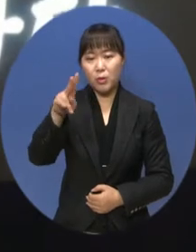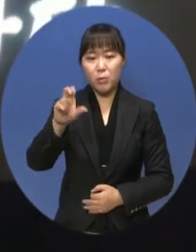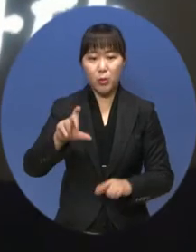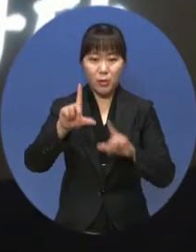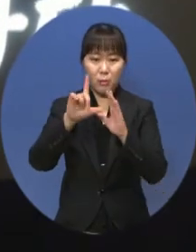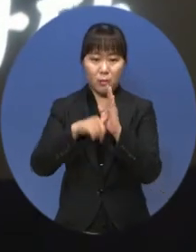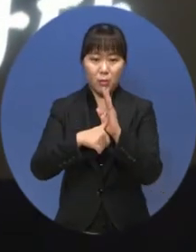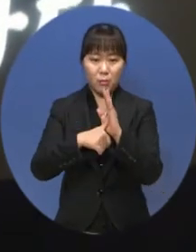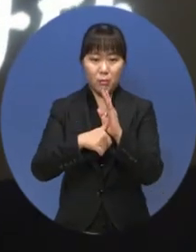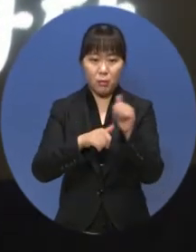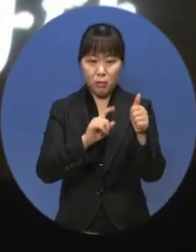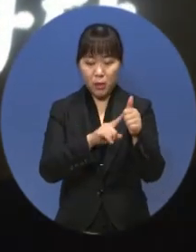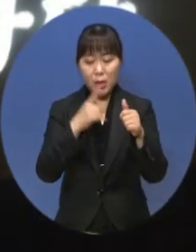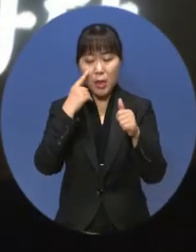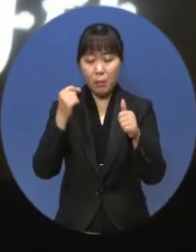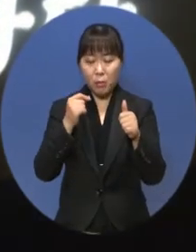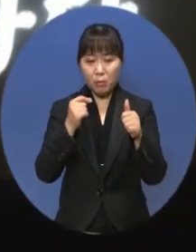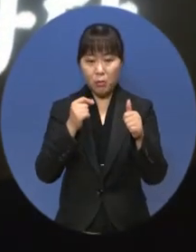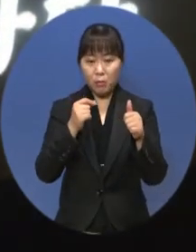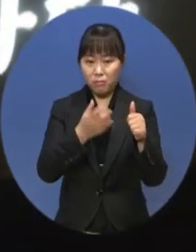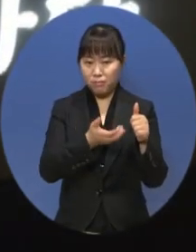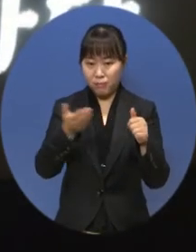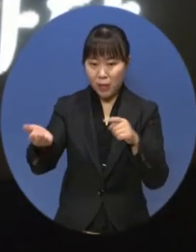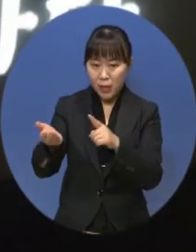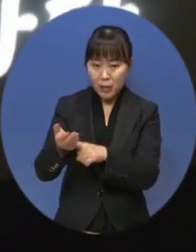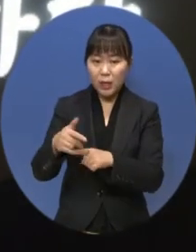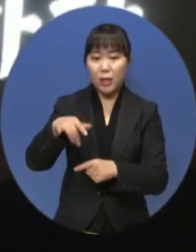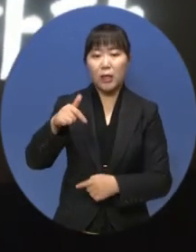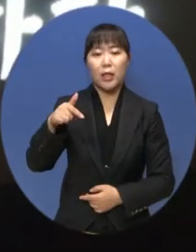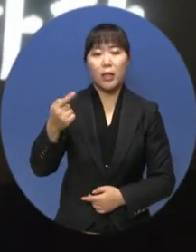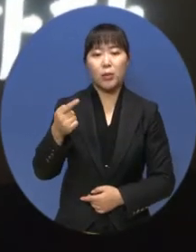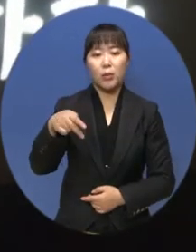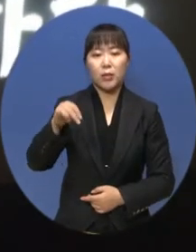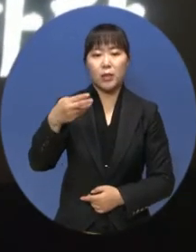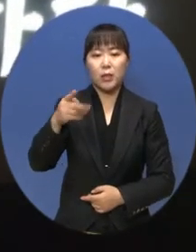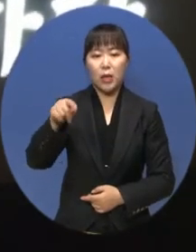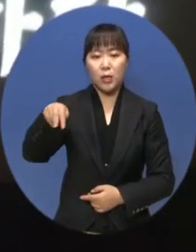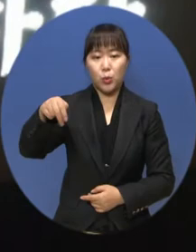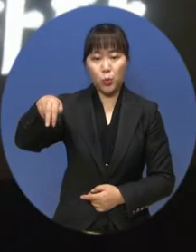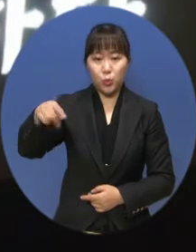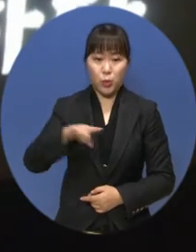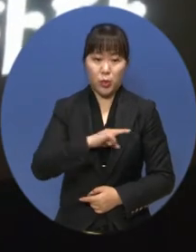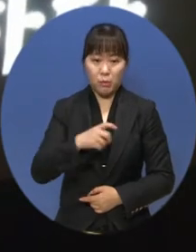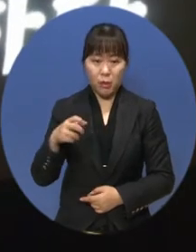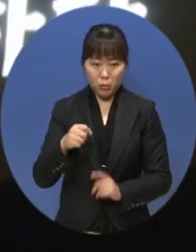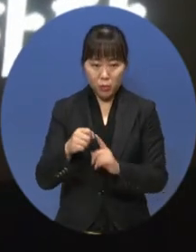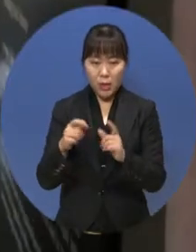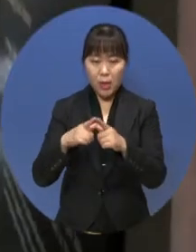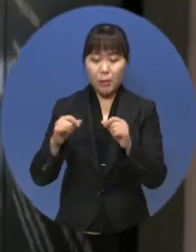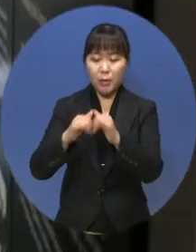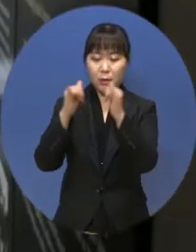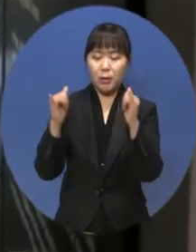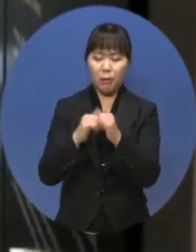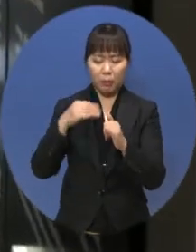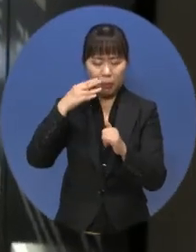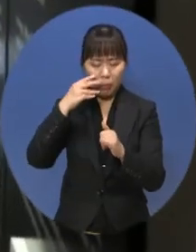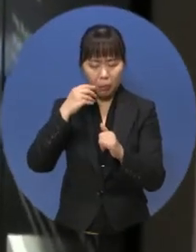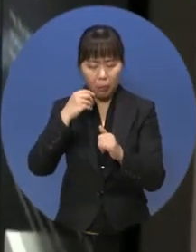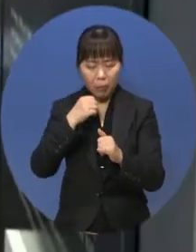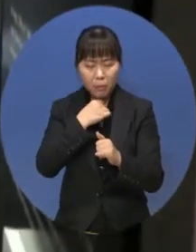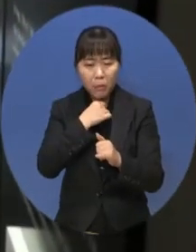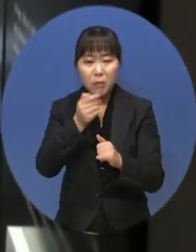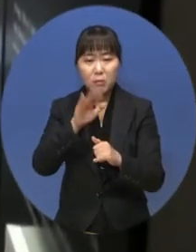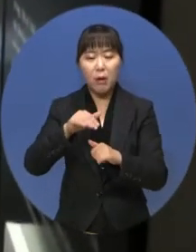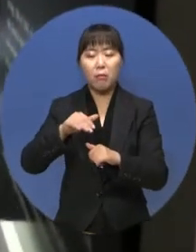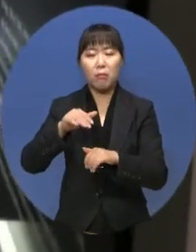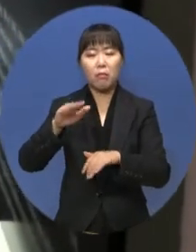1925년 이사는 일본으로 건너가 기노시타 쇼저라는 이름을 쓰며 일본 사회에 적응하려 했으나